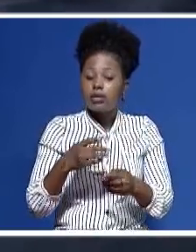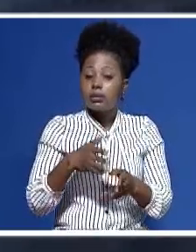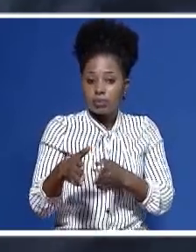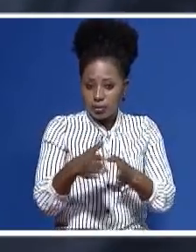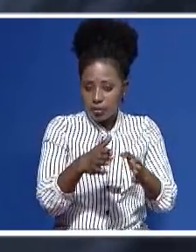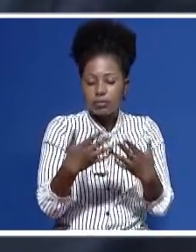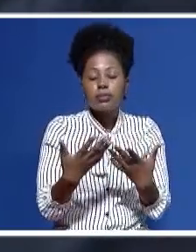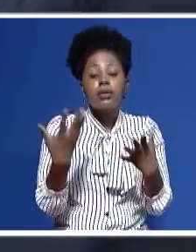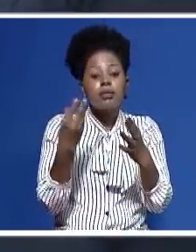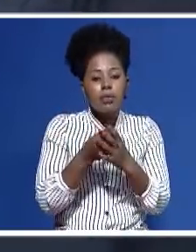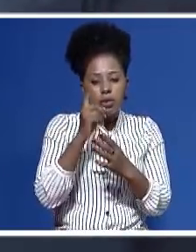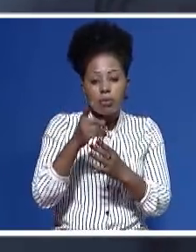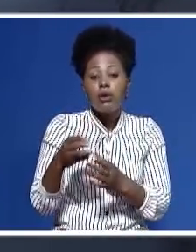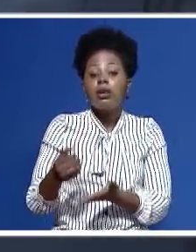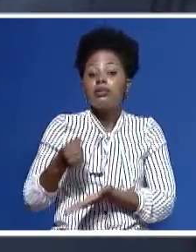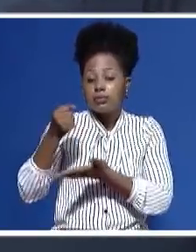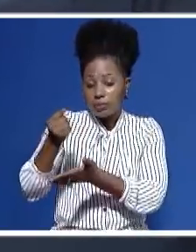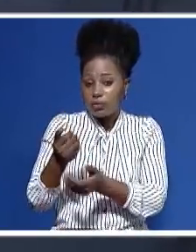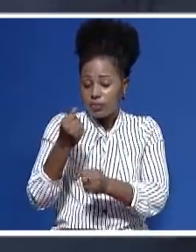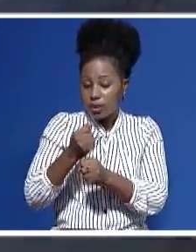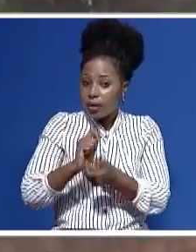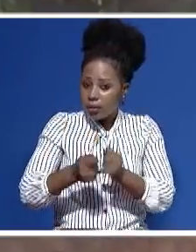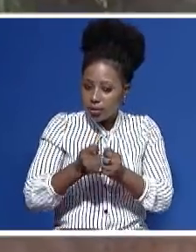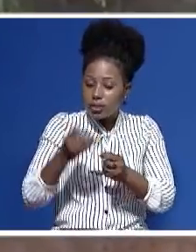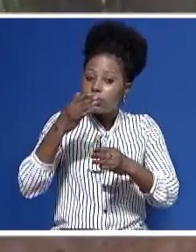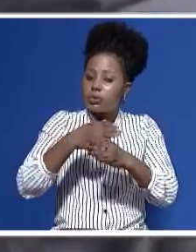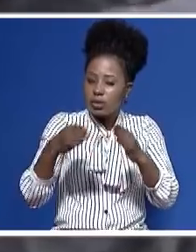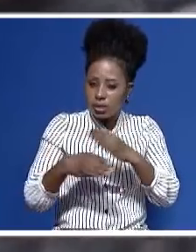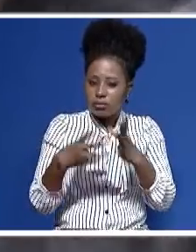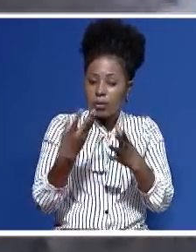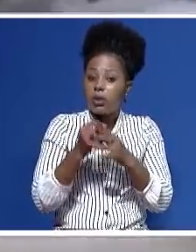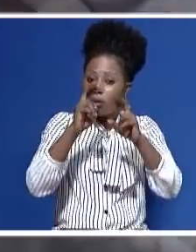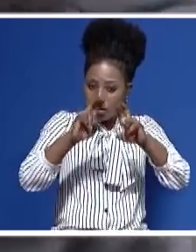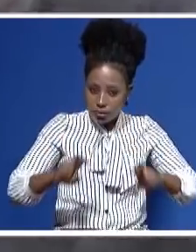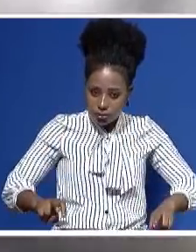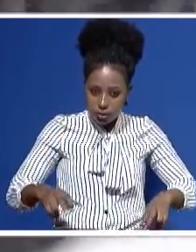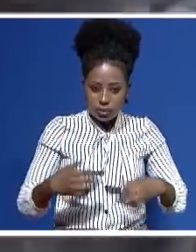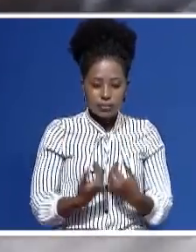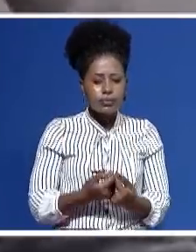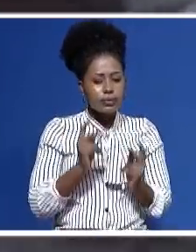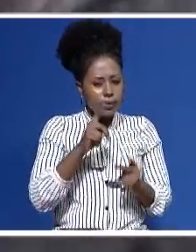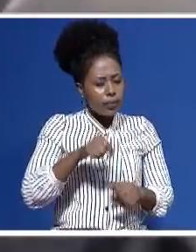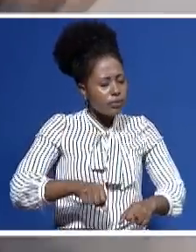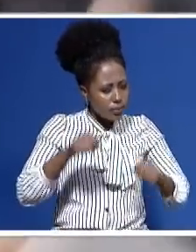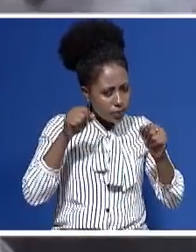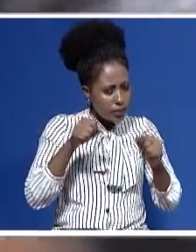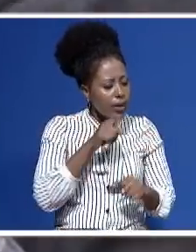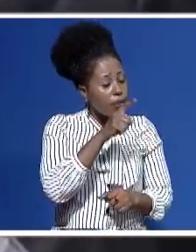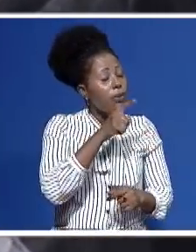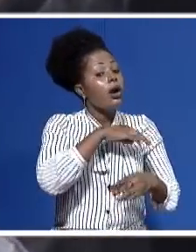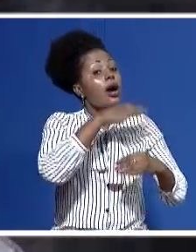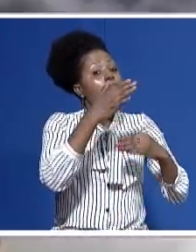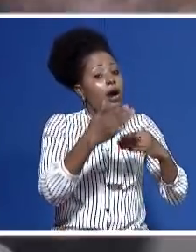miundombinu licha ya kuwa na fungu kwa ajili ya ukarabati, ujenzi na ukaguzi. Tafuta TANROAD manager hapa. Huyu arudi